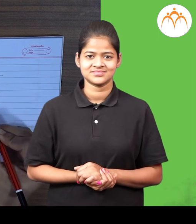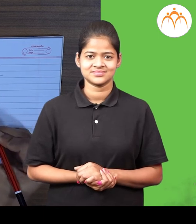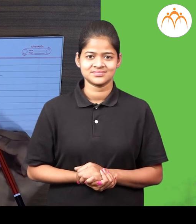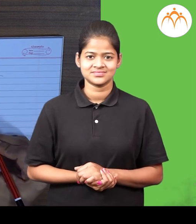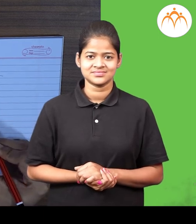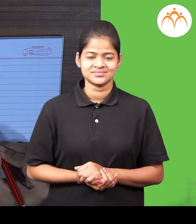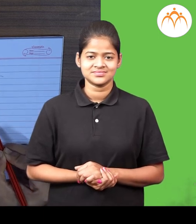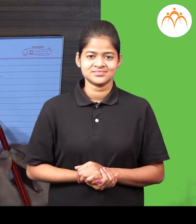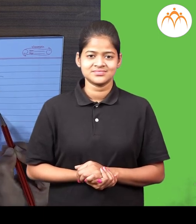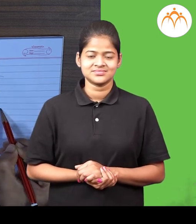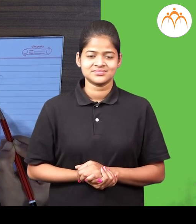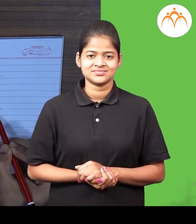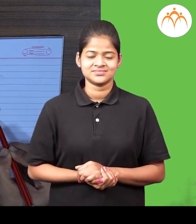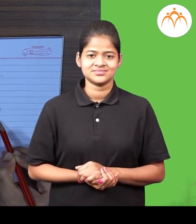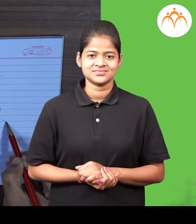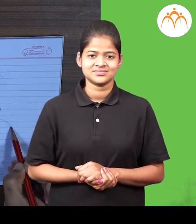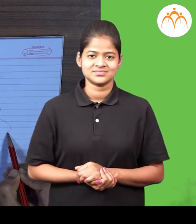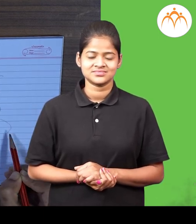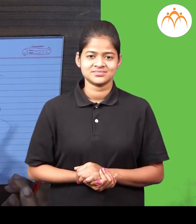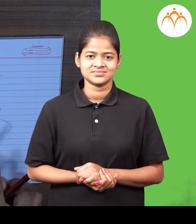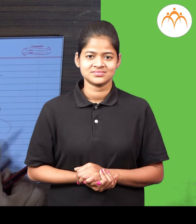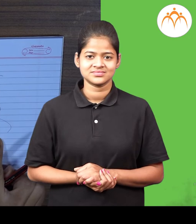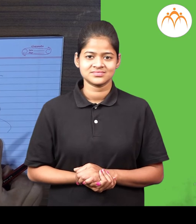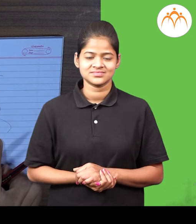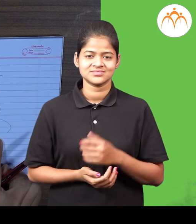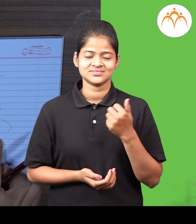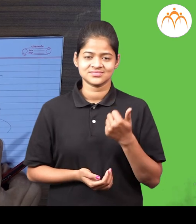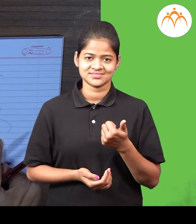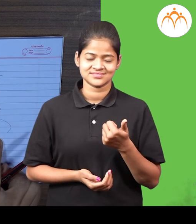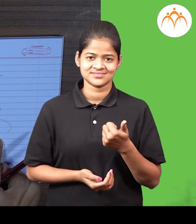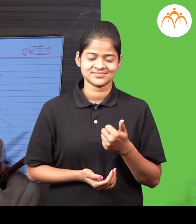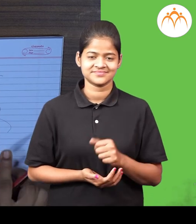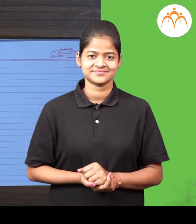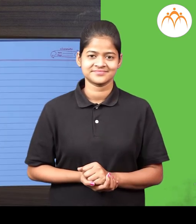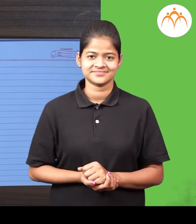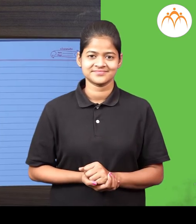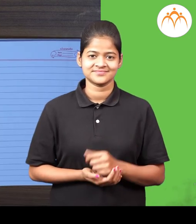सहा,